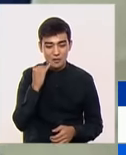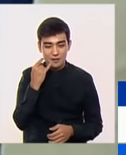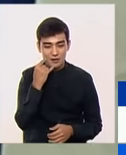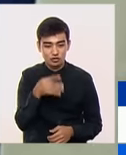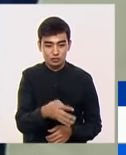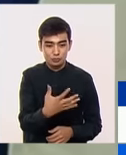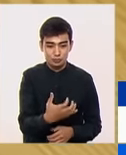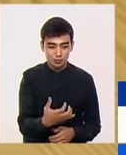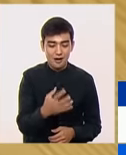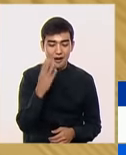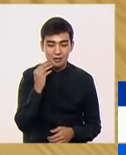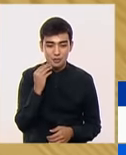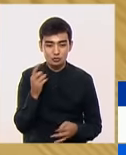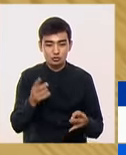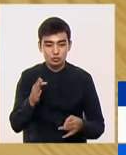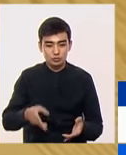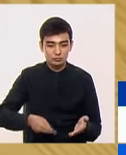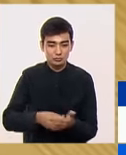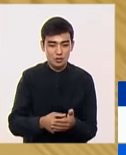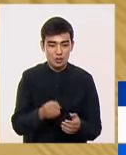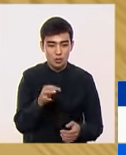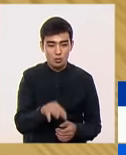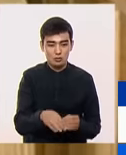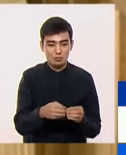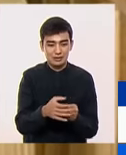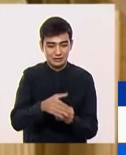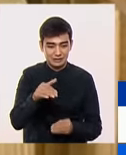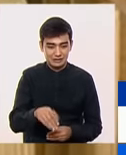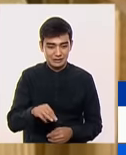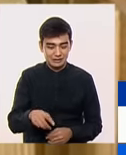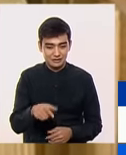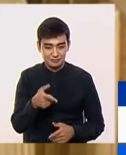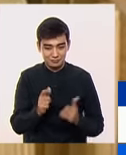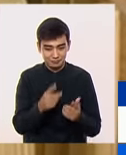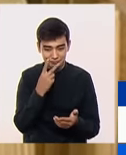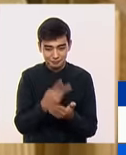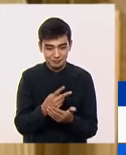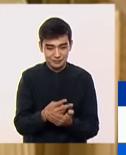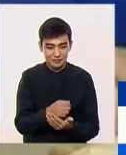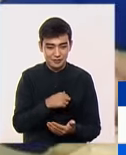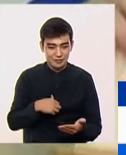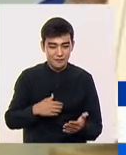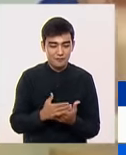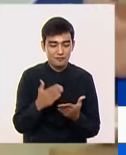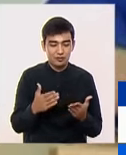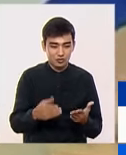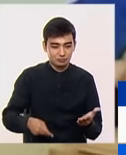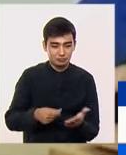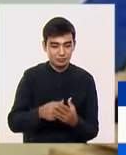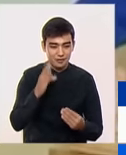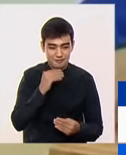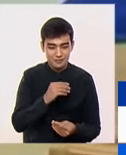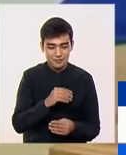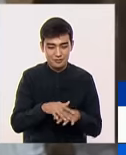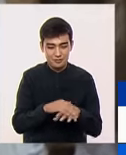половиной то в алматы нужно будет заплатить от 15000 тенге это объясняется высокая платежеспособностью горожан говорят эксперты